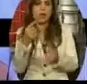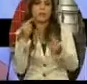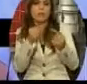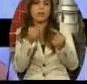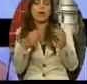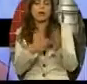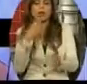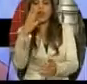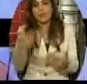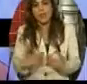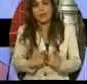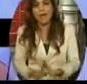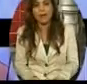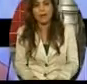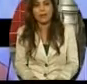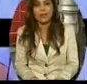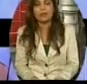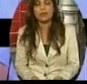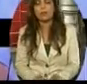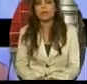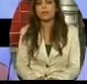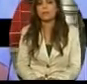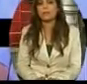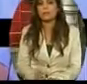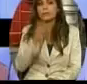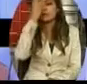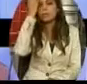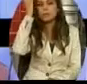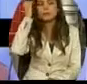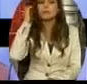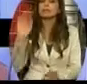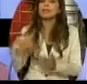ראינו שלנו זה עזר. אני בעצה